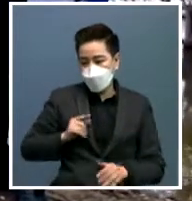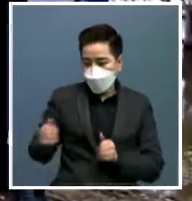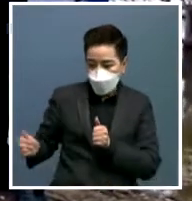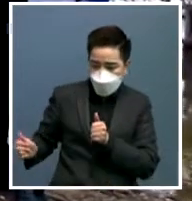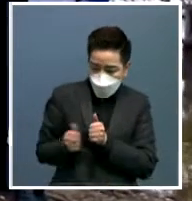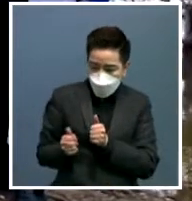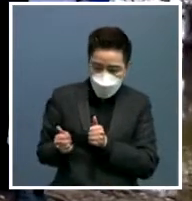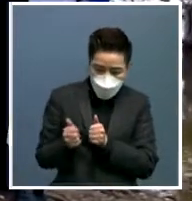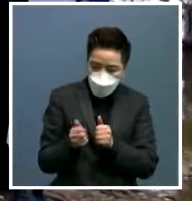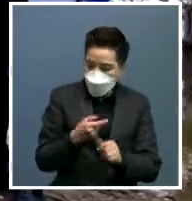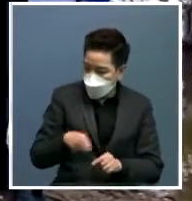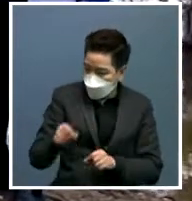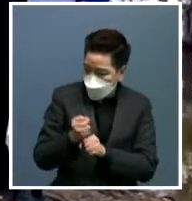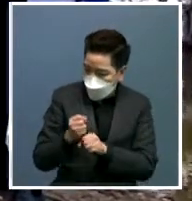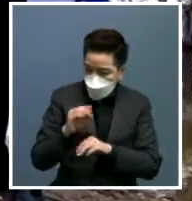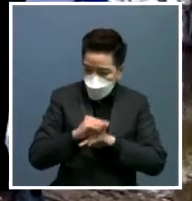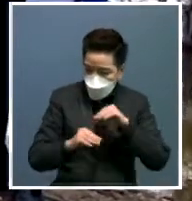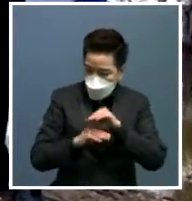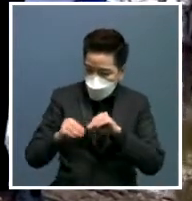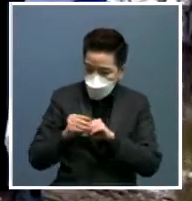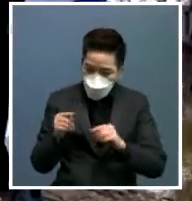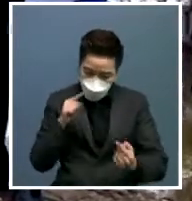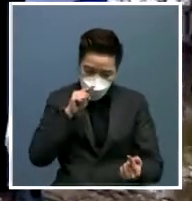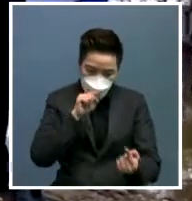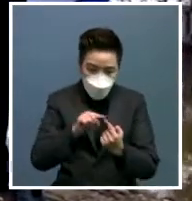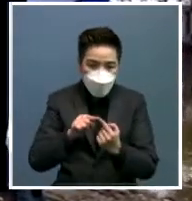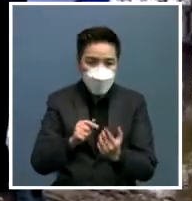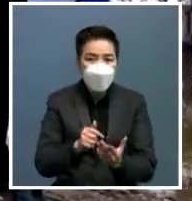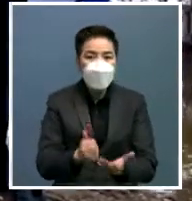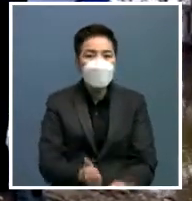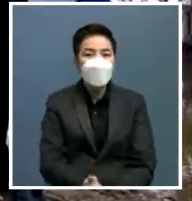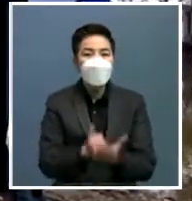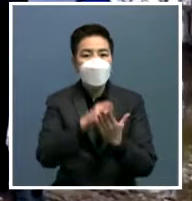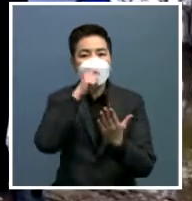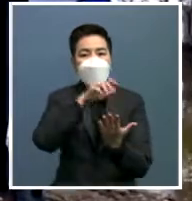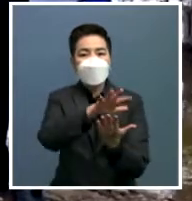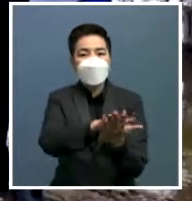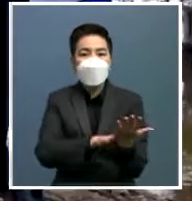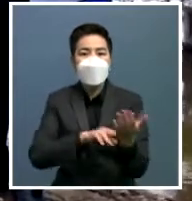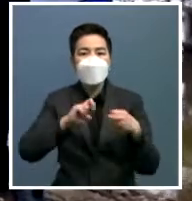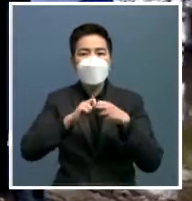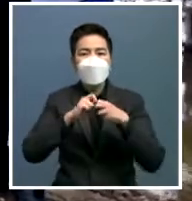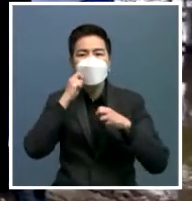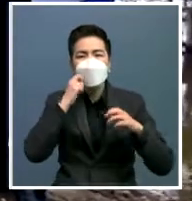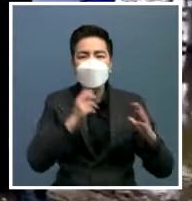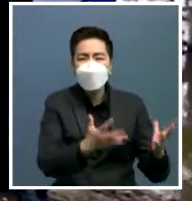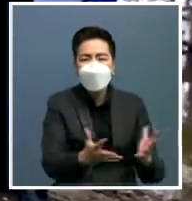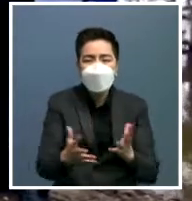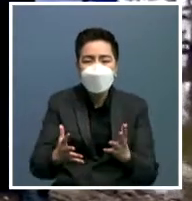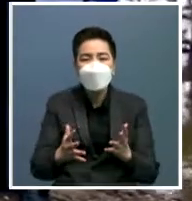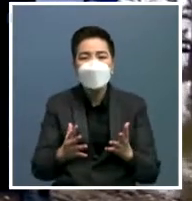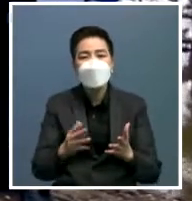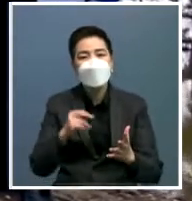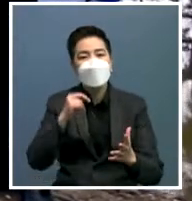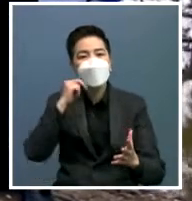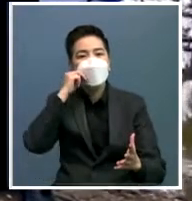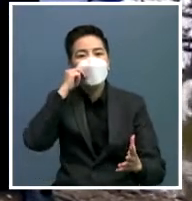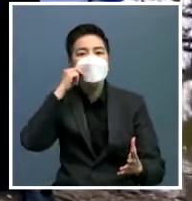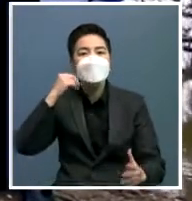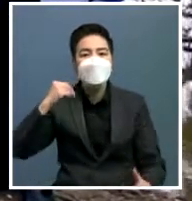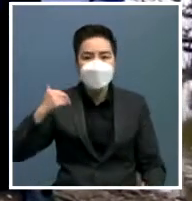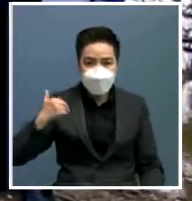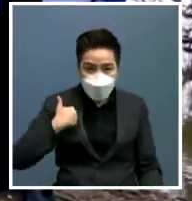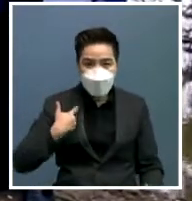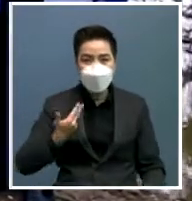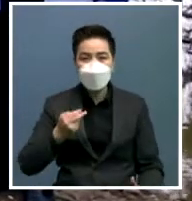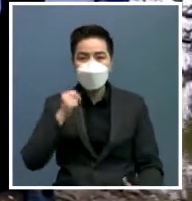จารณาดำเนินการพัฒนาตามความเหมาะสมซึ่งได้ช่วยแก้ไขปัญหาการขาดแคลนน้ำของราษฎรและทำให้ราษฎร